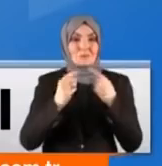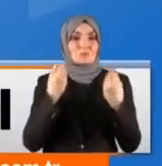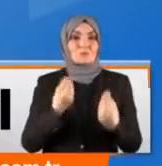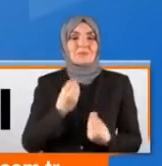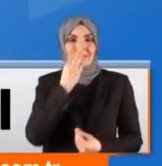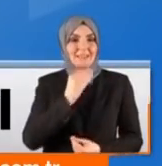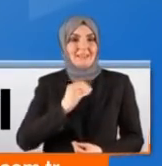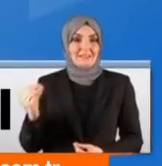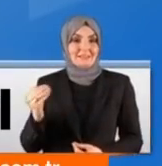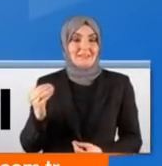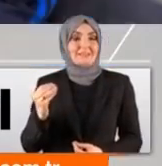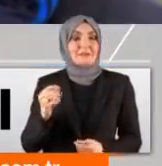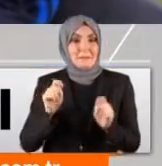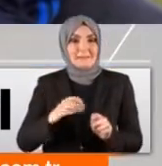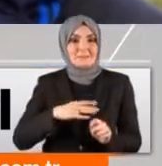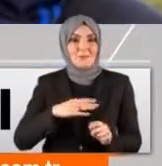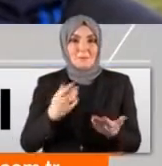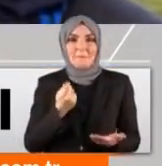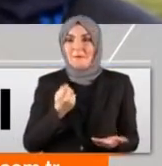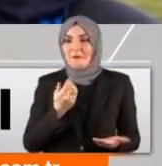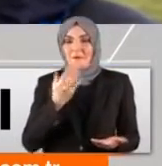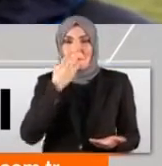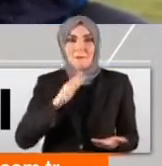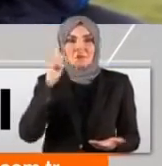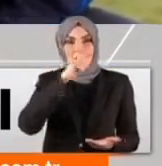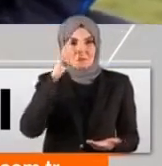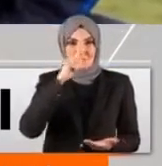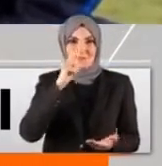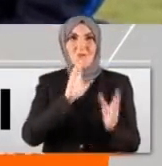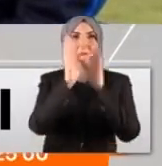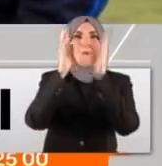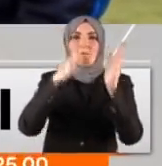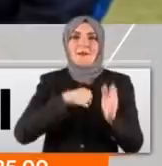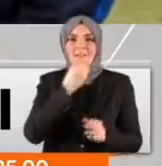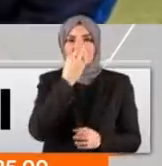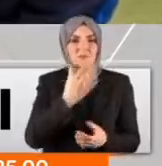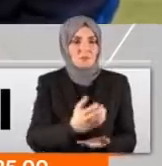Ormandan topladığı çiçekleri verirdi Annem dedi ki